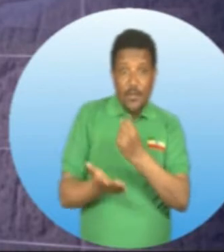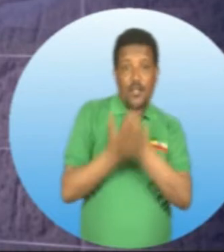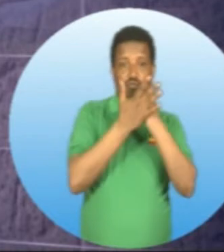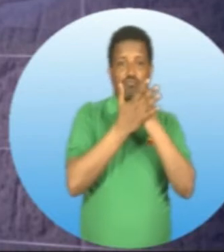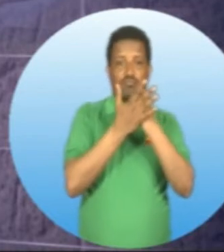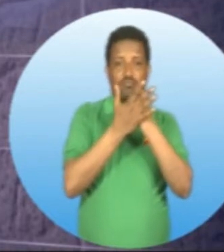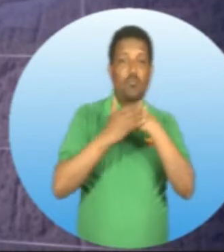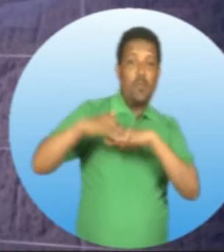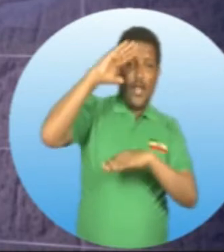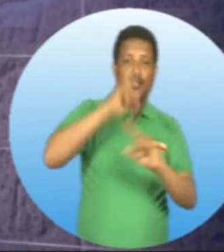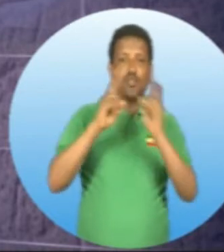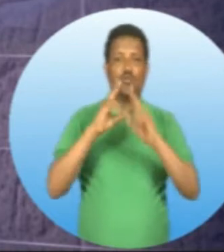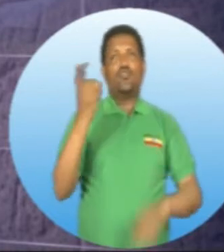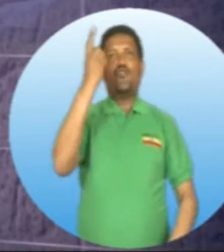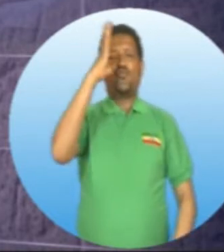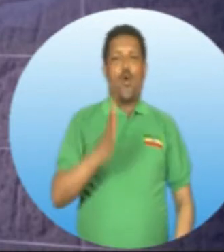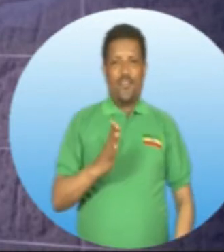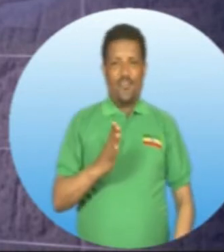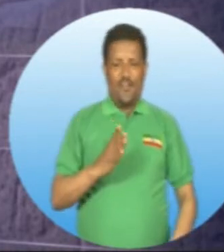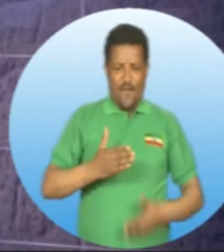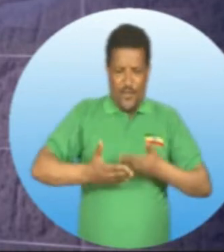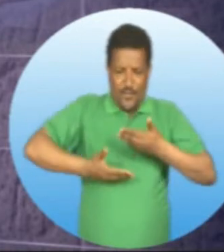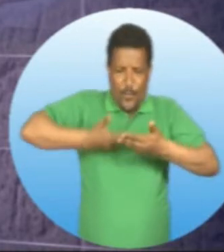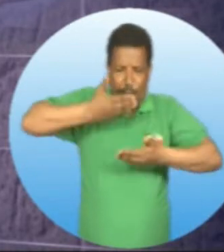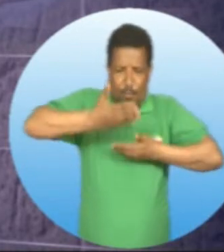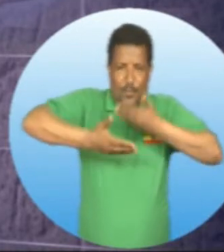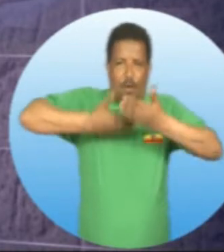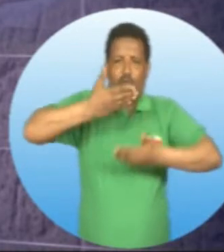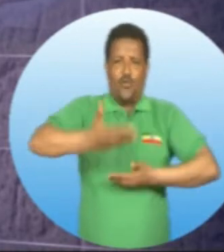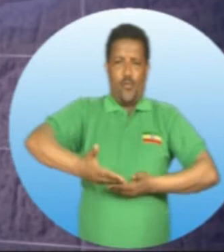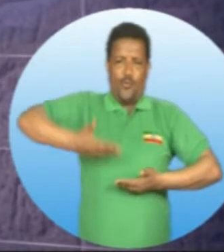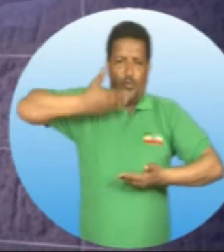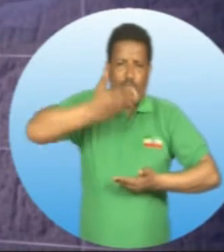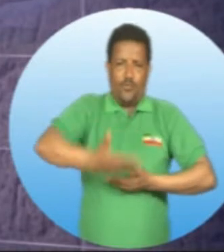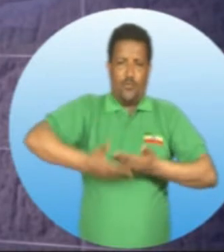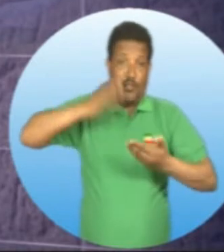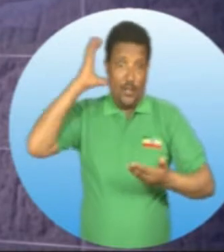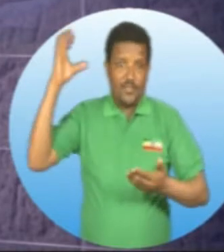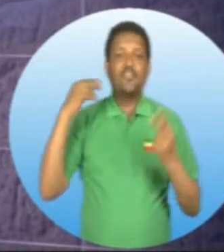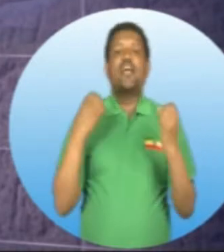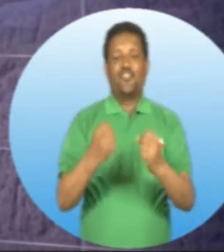በላይ ንግግሩ ተፈጥሯዊውን ፍሰት ጠብቆ እንዲደመጥ ያስችላል።